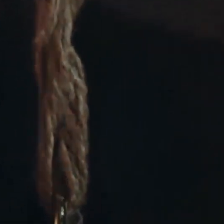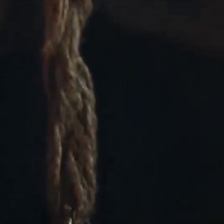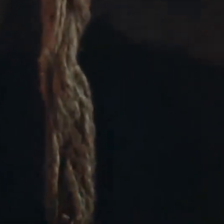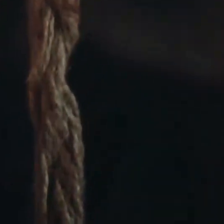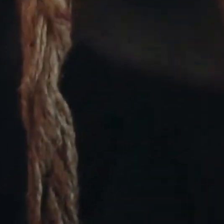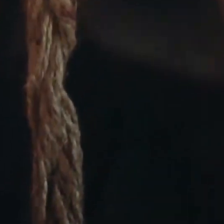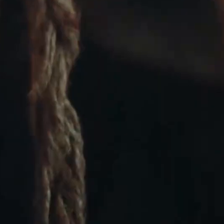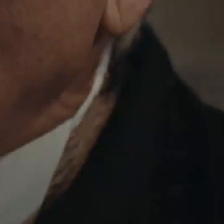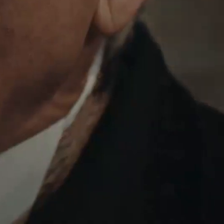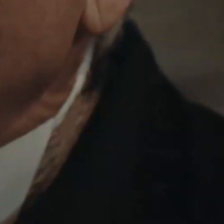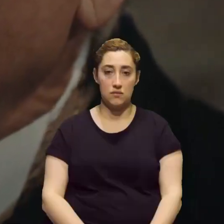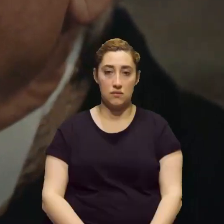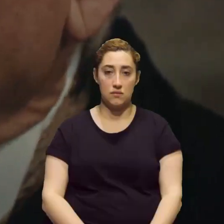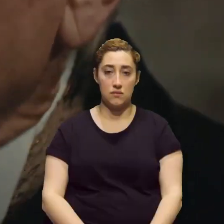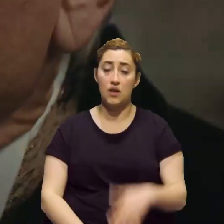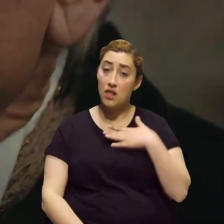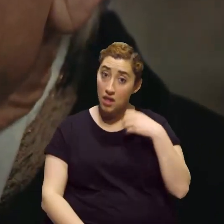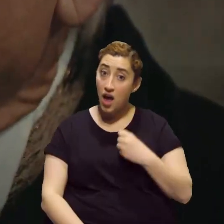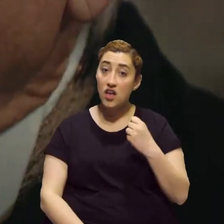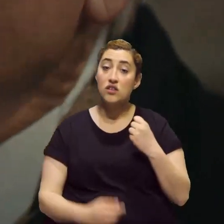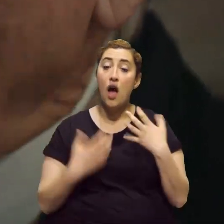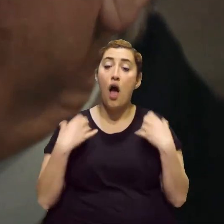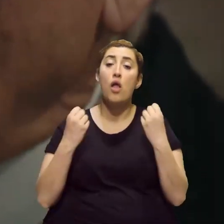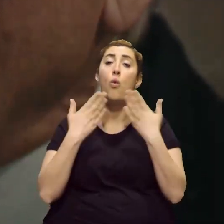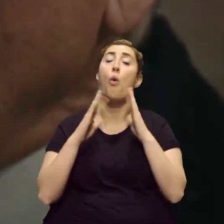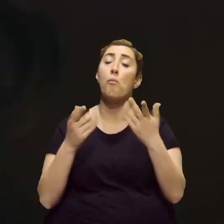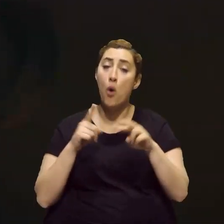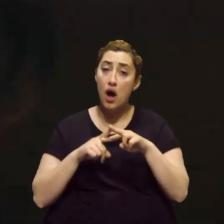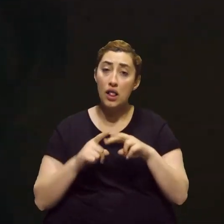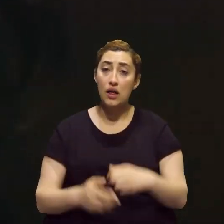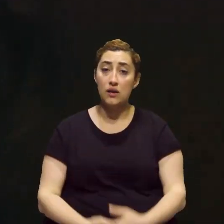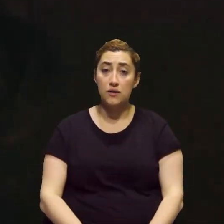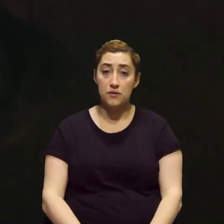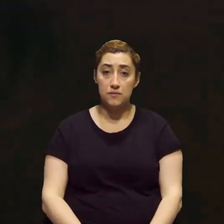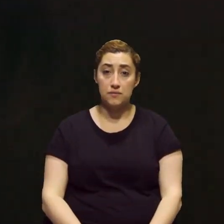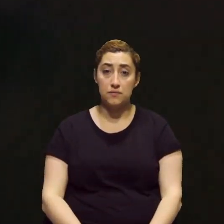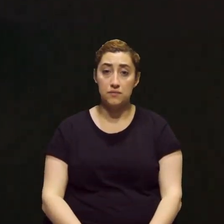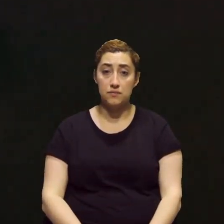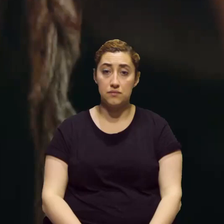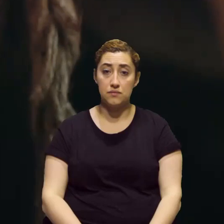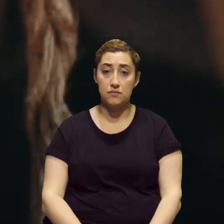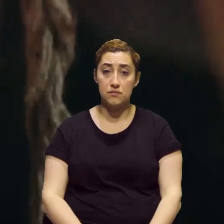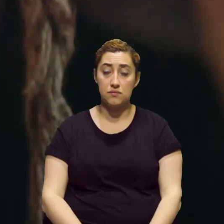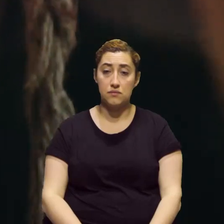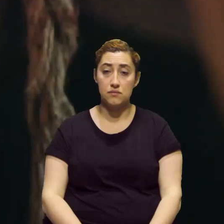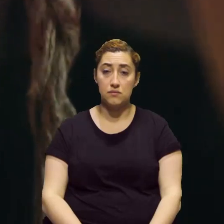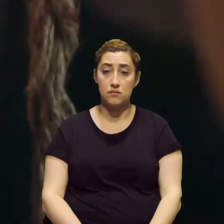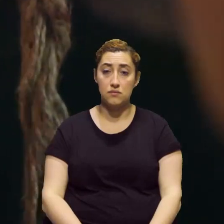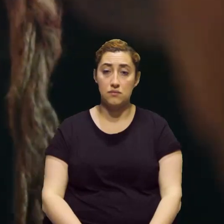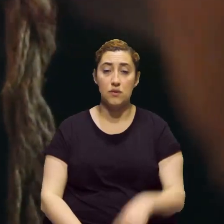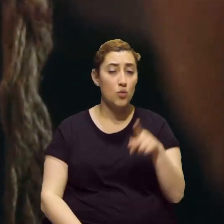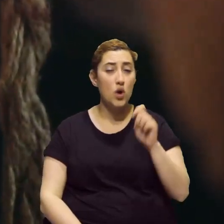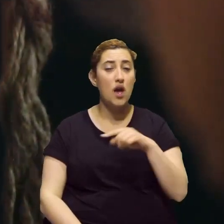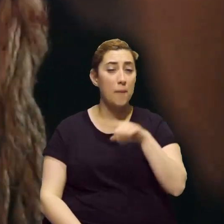yakın mesafeden birbirlerine bakıyorlar. Dayanacak gücün kalmadı mı Ali? Farah öldüresiye bir öfkeyle bakıyor.